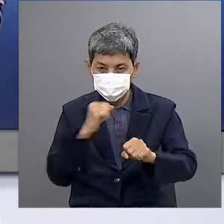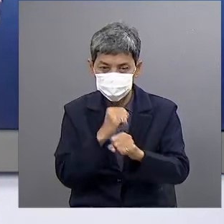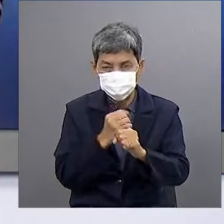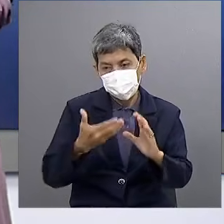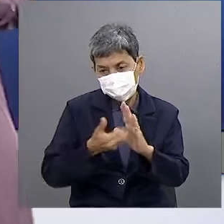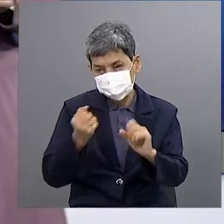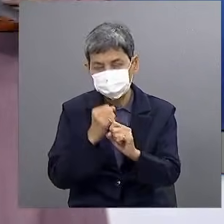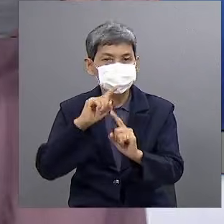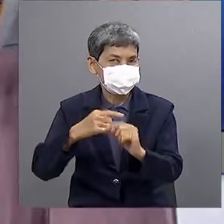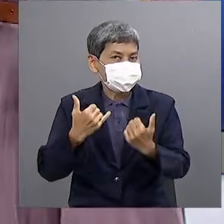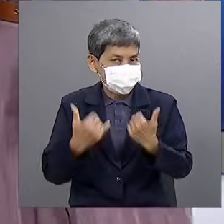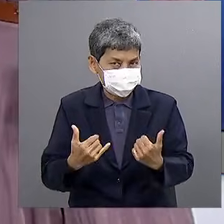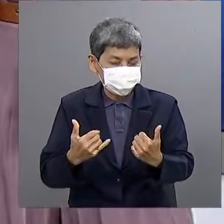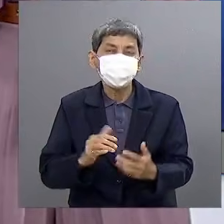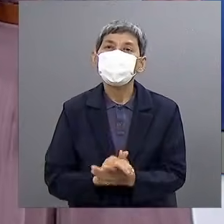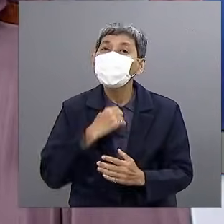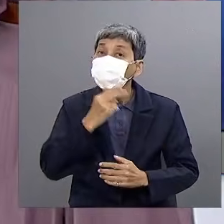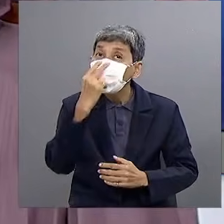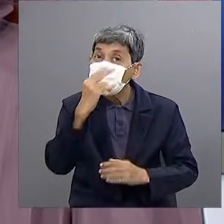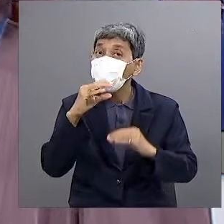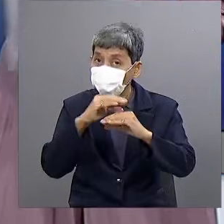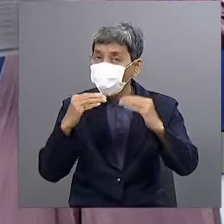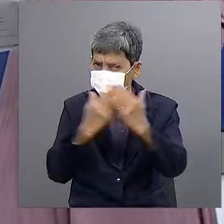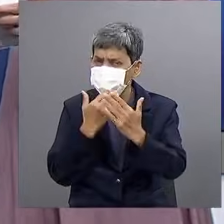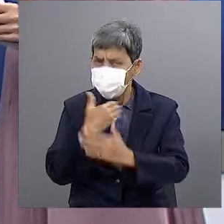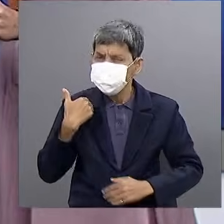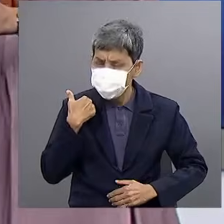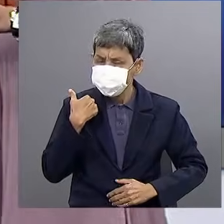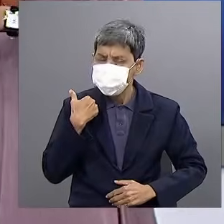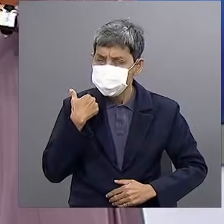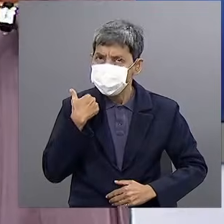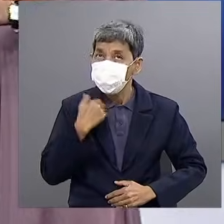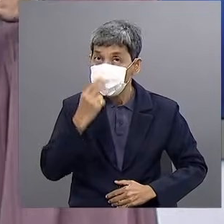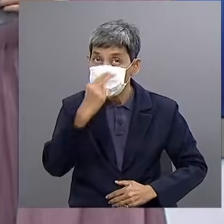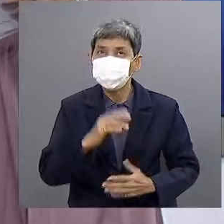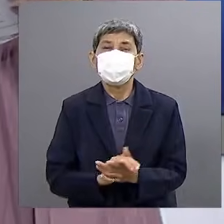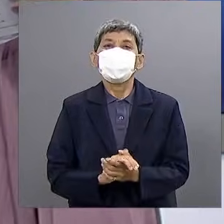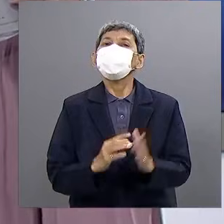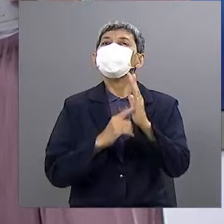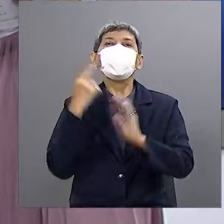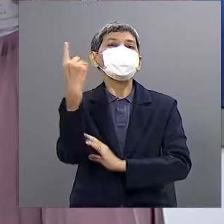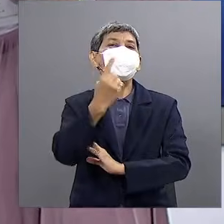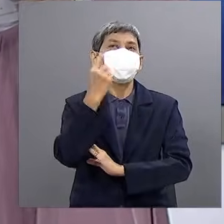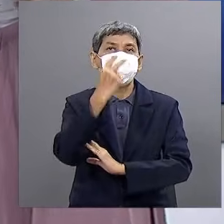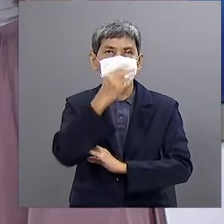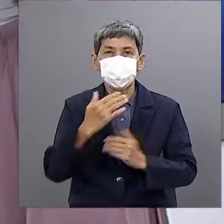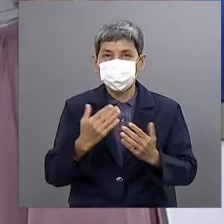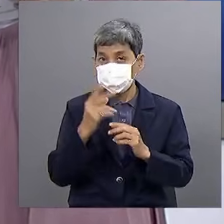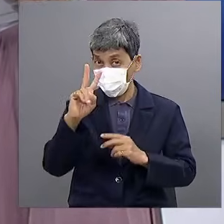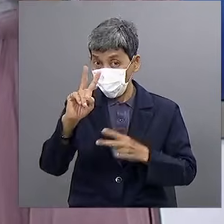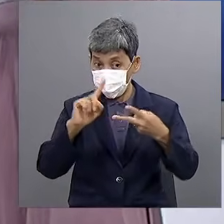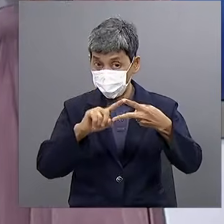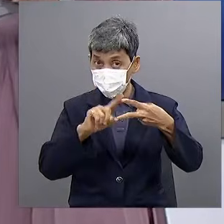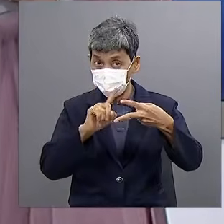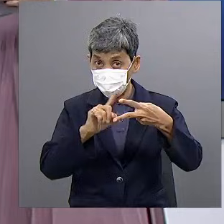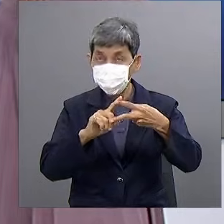นี้นะคะมีการเปลี่ยนแปลงโครงการในเรื่องของรายละเอียดนะคะก็คือว่าอย่างทัวร์เที่ยวไทยค่ะปรับ2เรื่องด้วยกันนะคะก็คือการเดินท